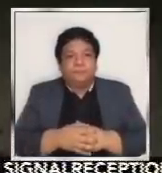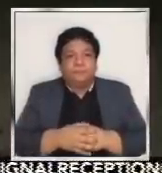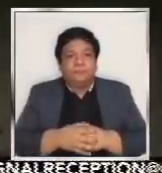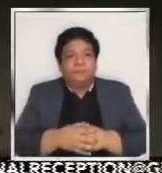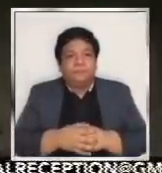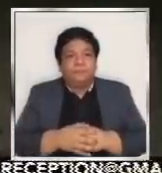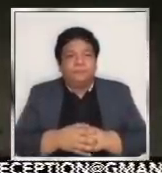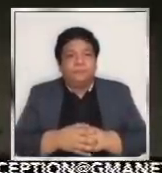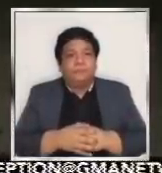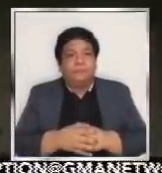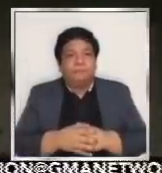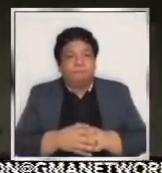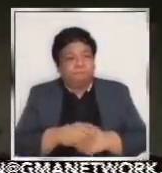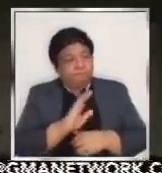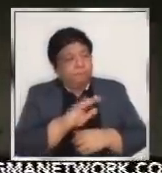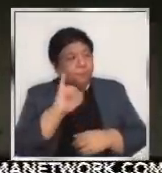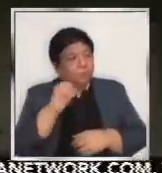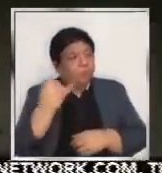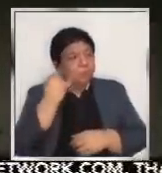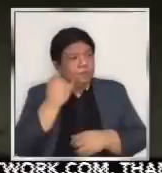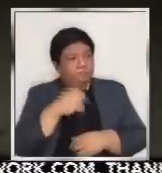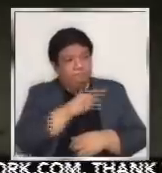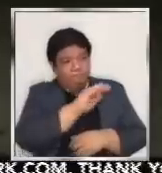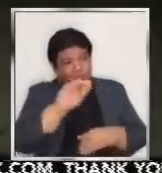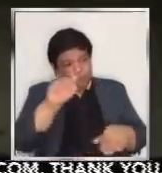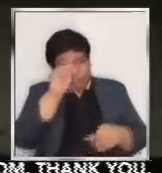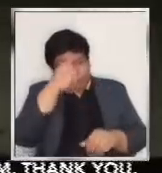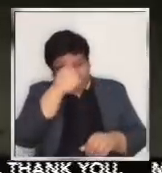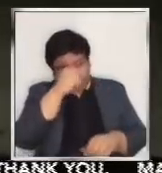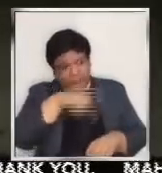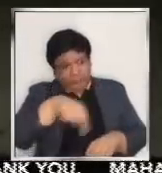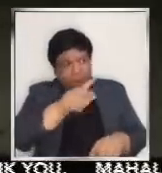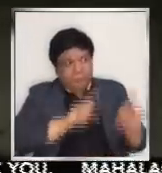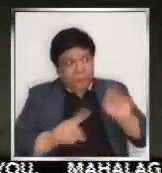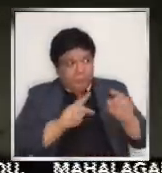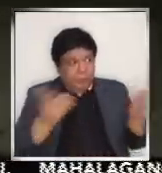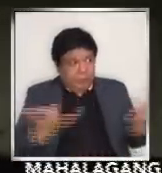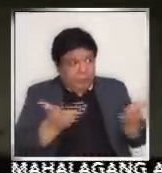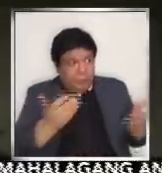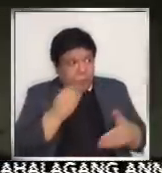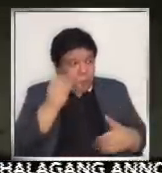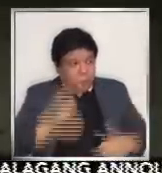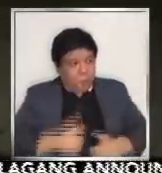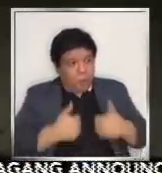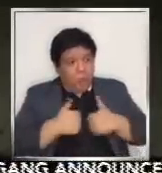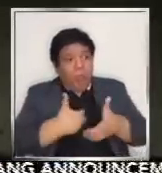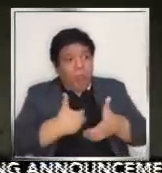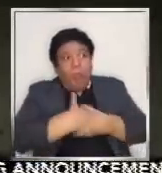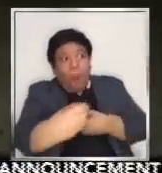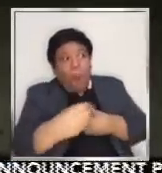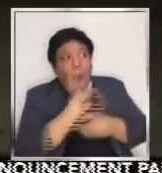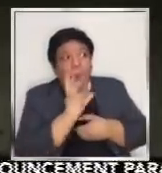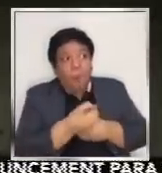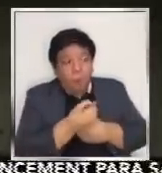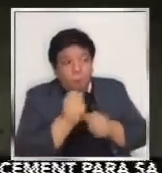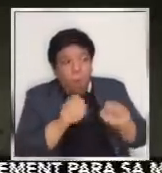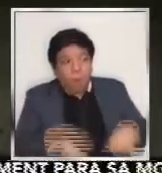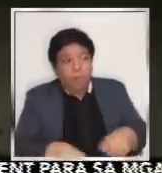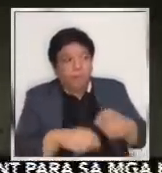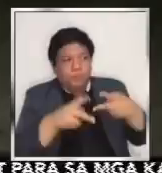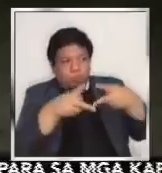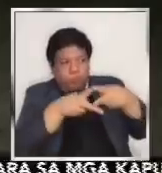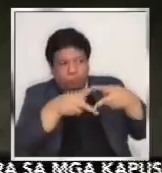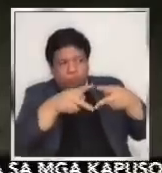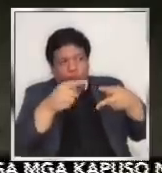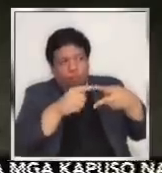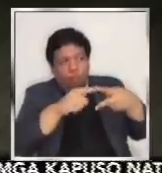Jessica, paalala lang natin doon sa mga residente na maaari lamang lumabas ay government frontliners at health workers. Bukod po dyan, ay wala